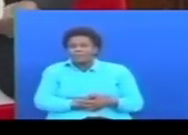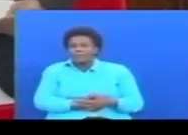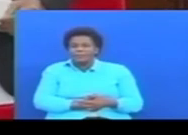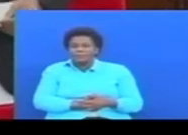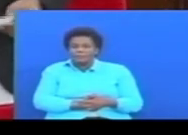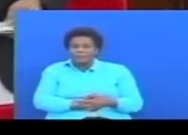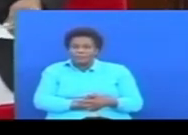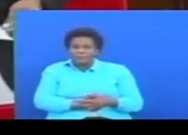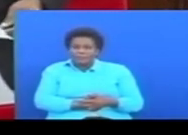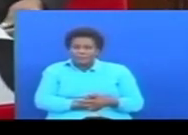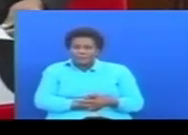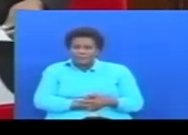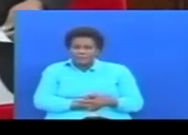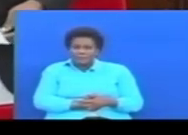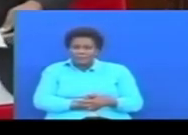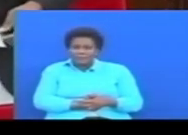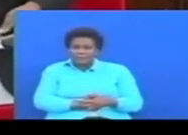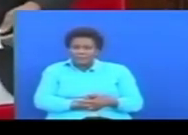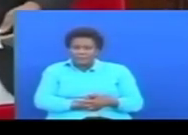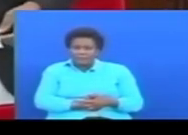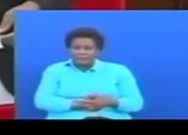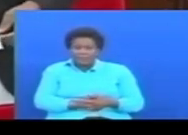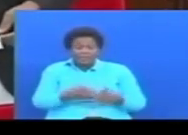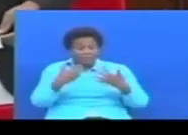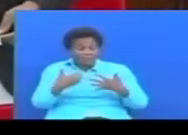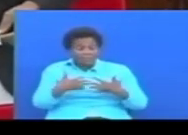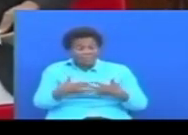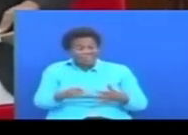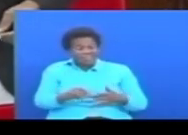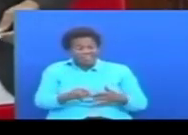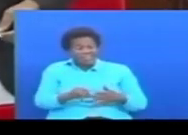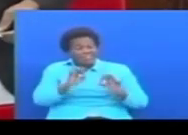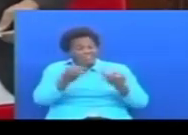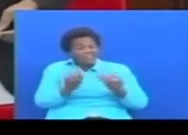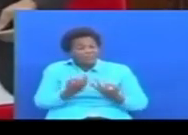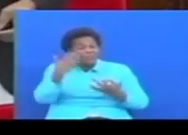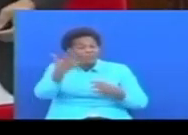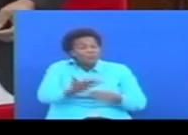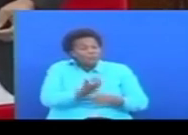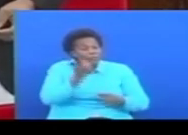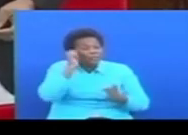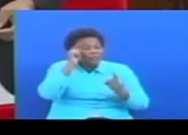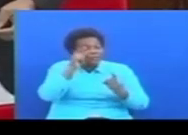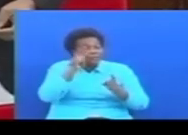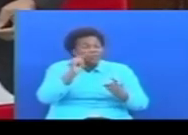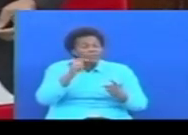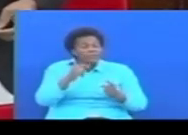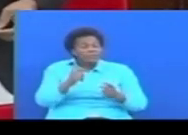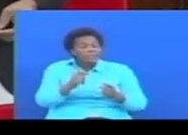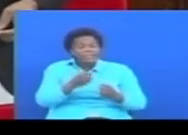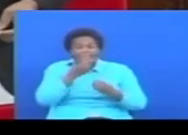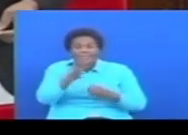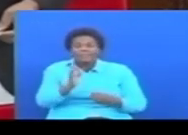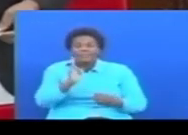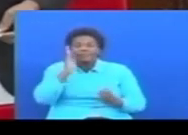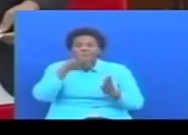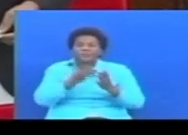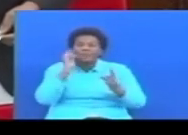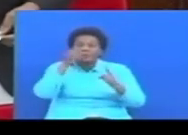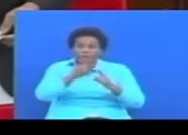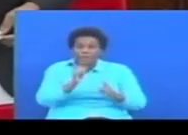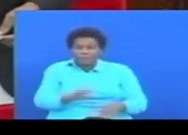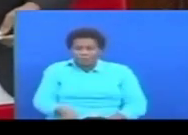kumbukumbu zitakazotuwezesha kupata uhakika kwamba tumefikia lengo ambalo tumejiwekea la kuwa